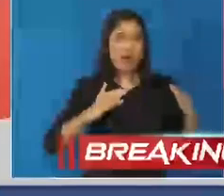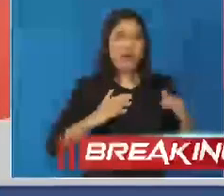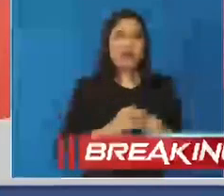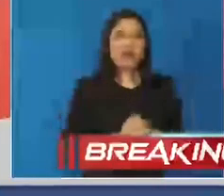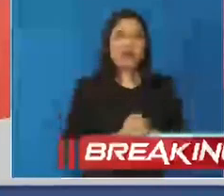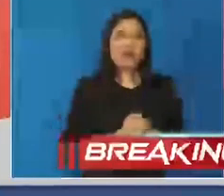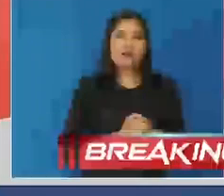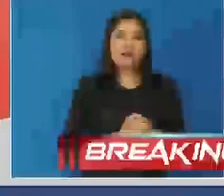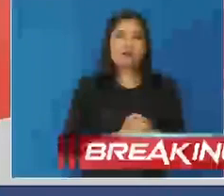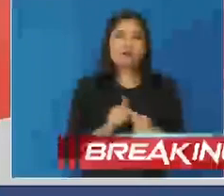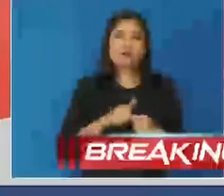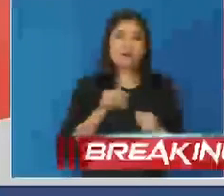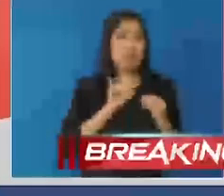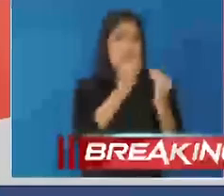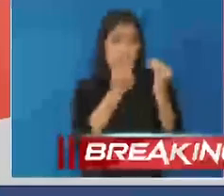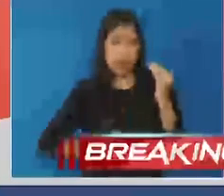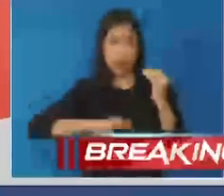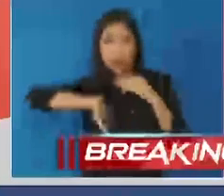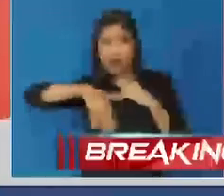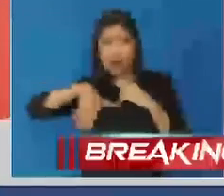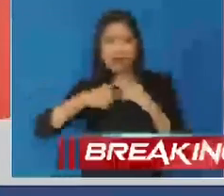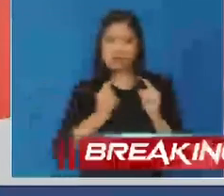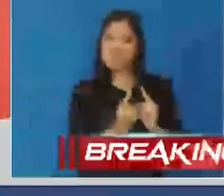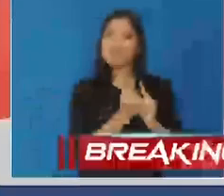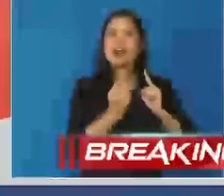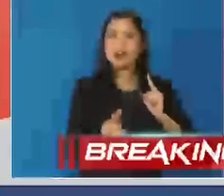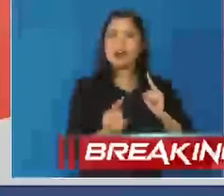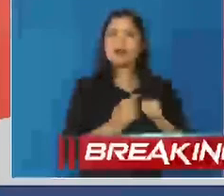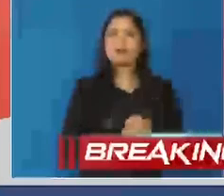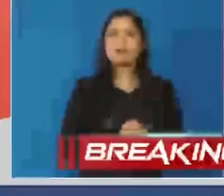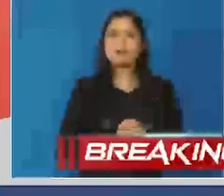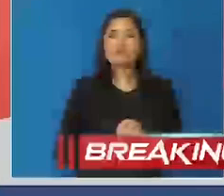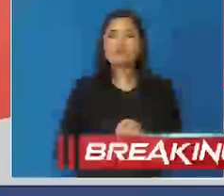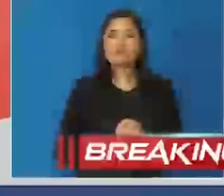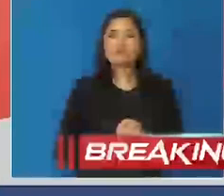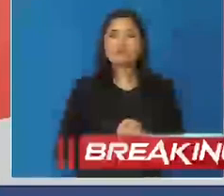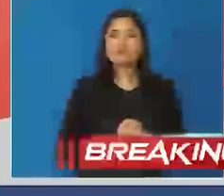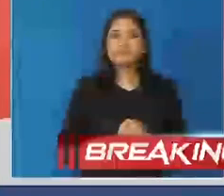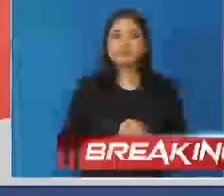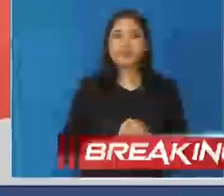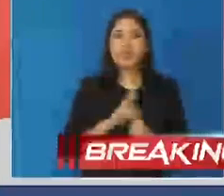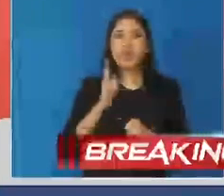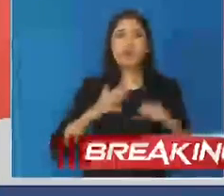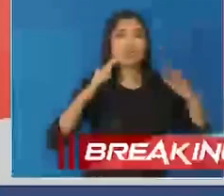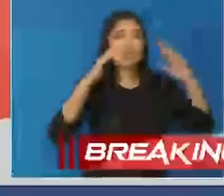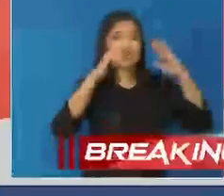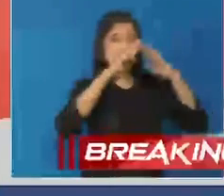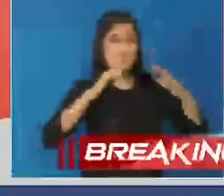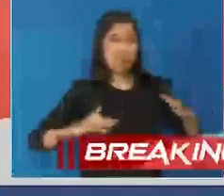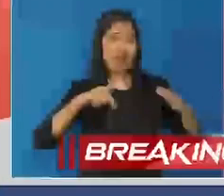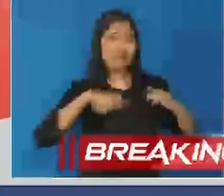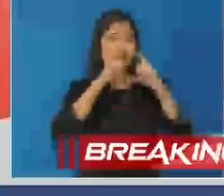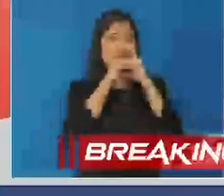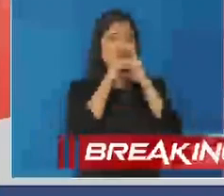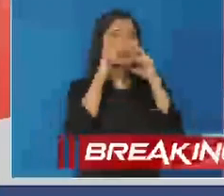dengan anggota Hai pakai Master sepanjang berada di rumah Jika